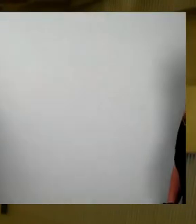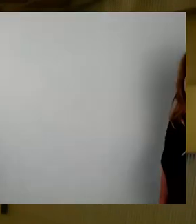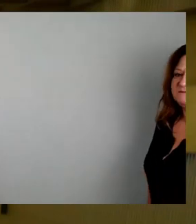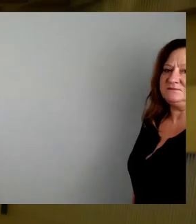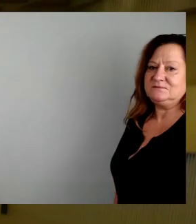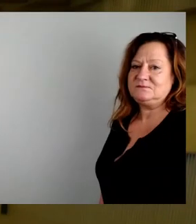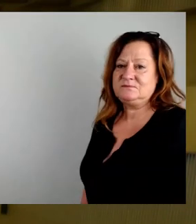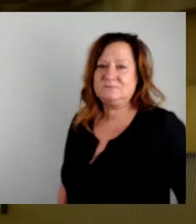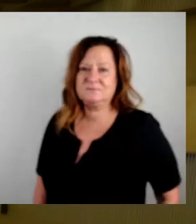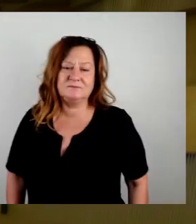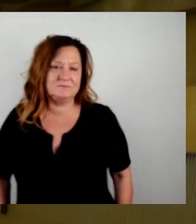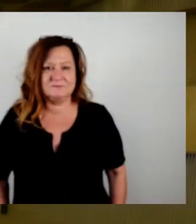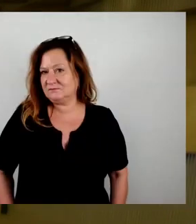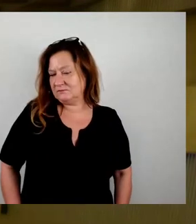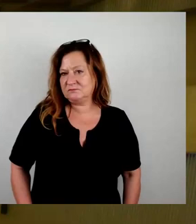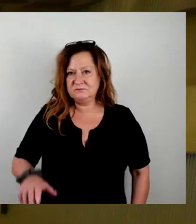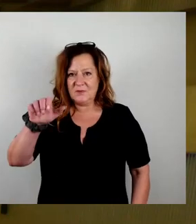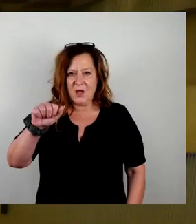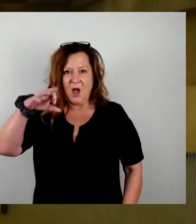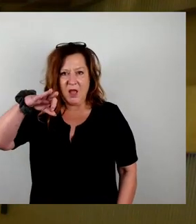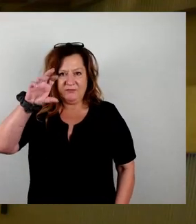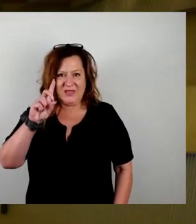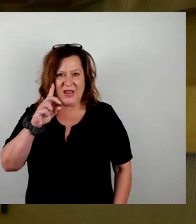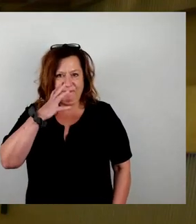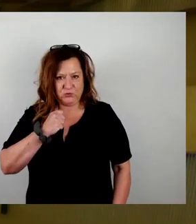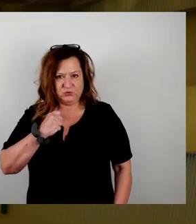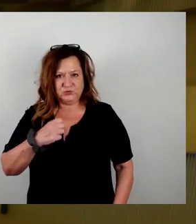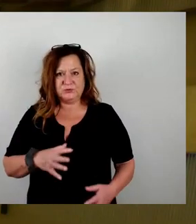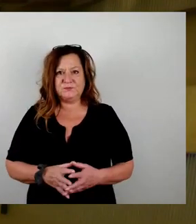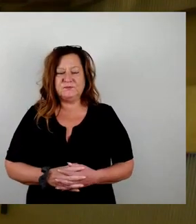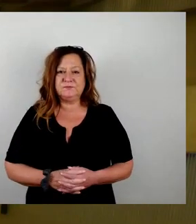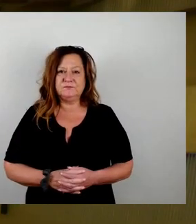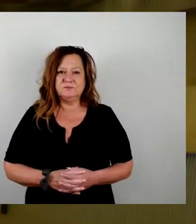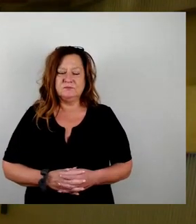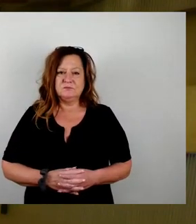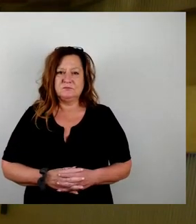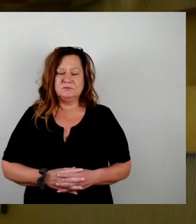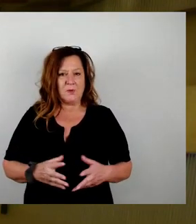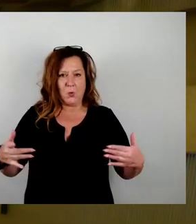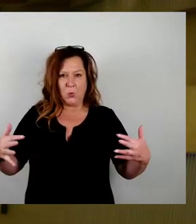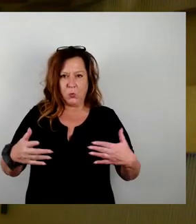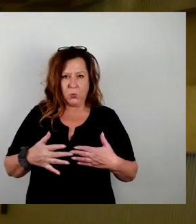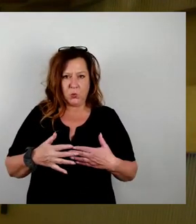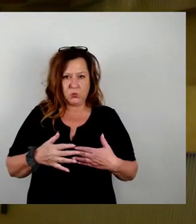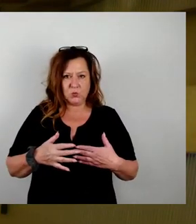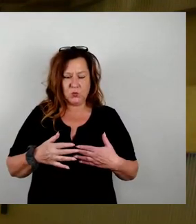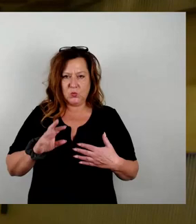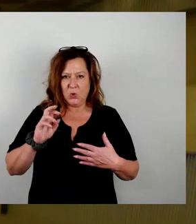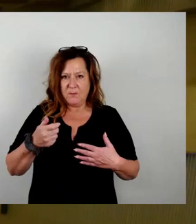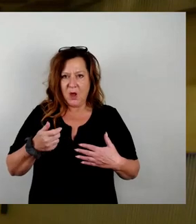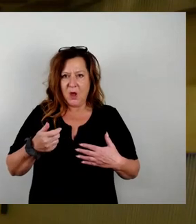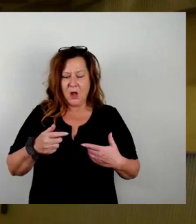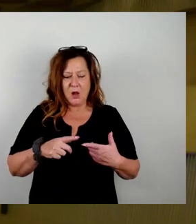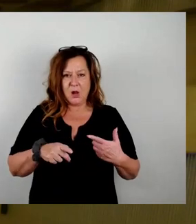So, AfD, haben wir nochmal das Wort gewünscht? Sieht nicht so aus. Grüne nochmal? Das Wort gewünscht in